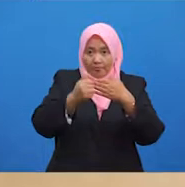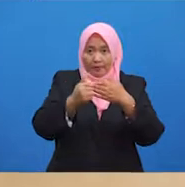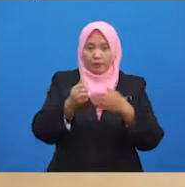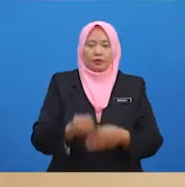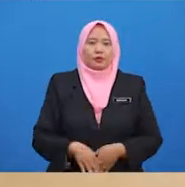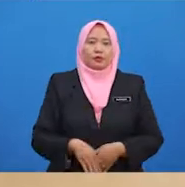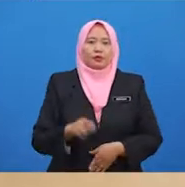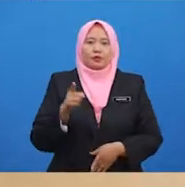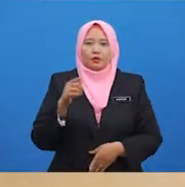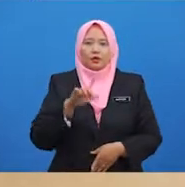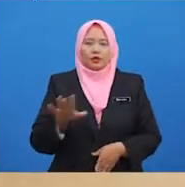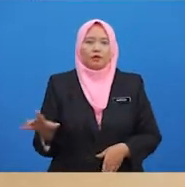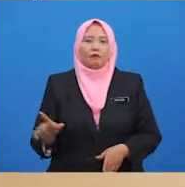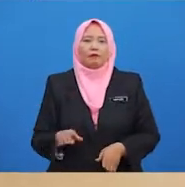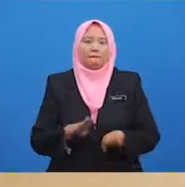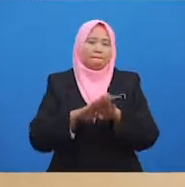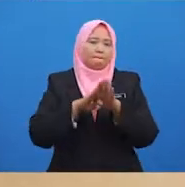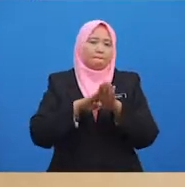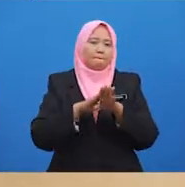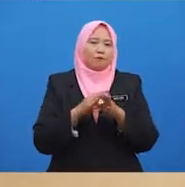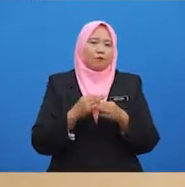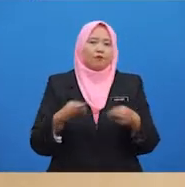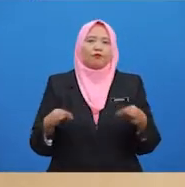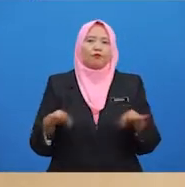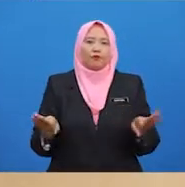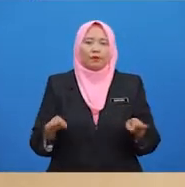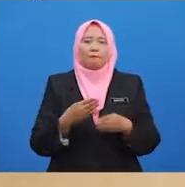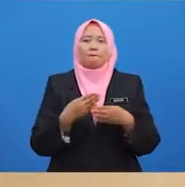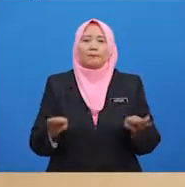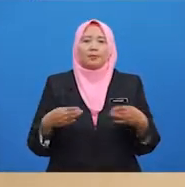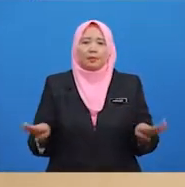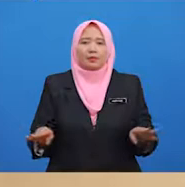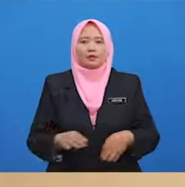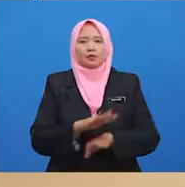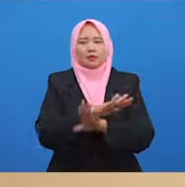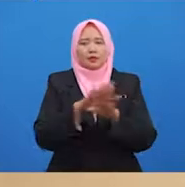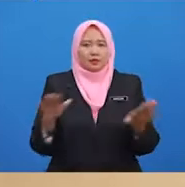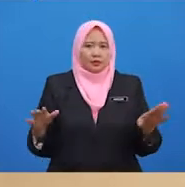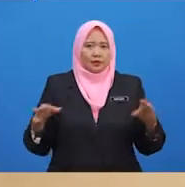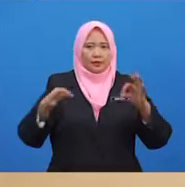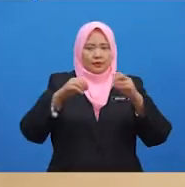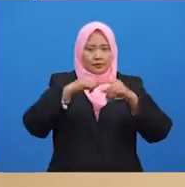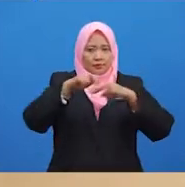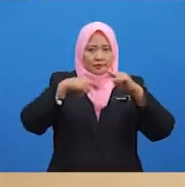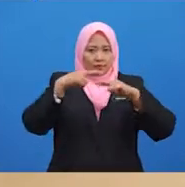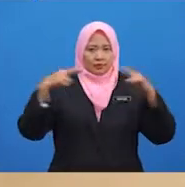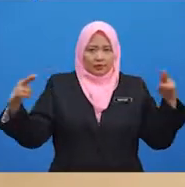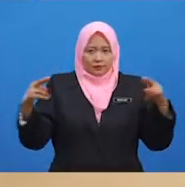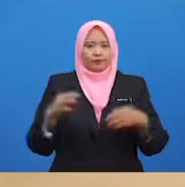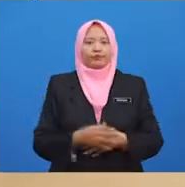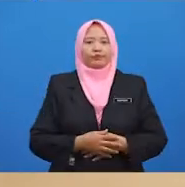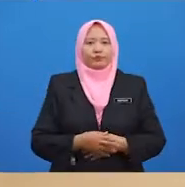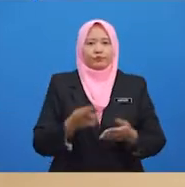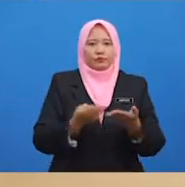akhir pada setiap rangkap adalah tidak sama. Rima akhir rangkap pertama ialah A, B, C,